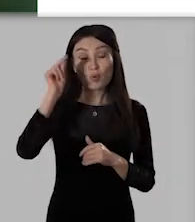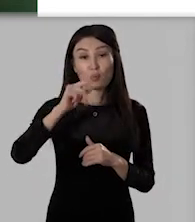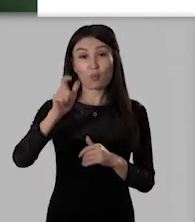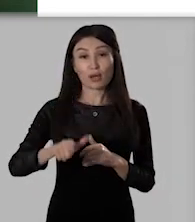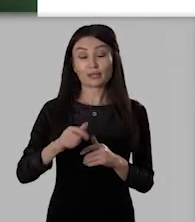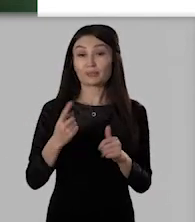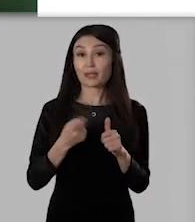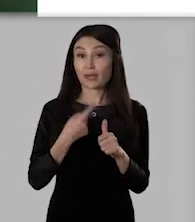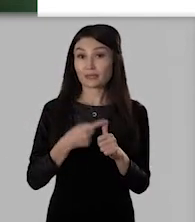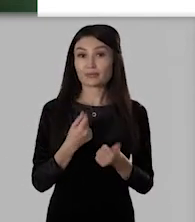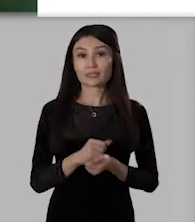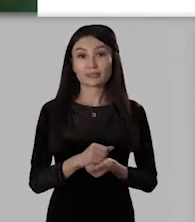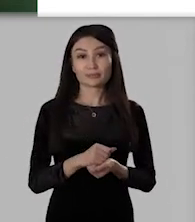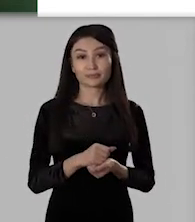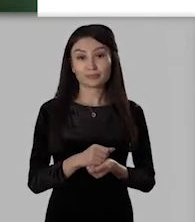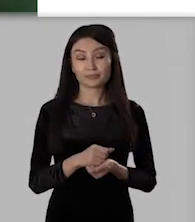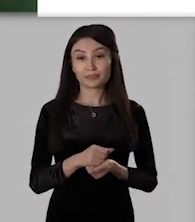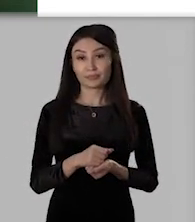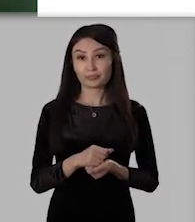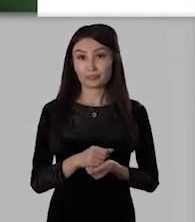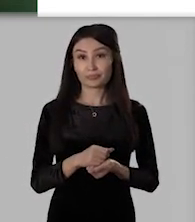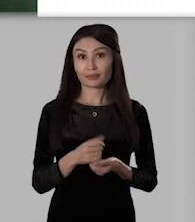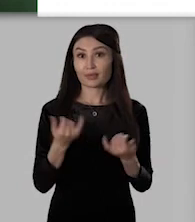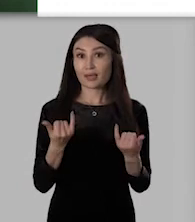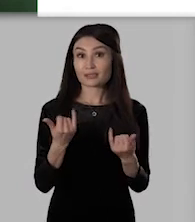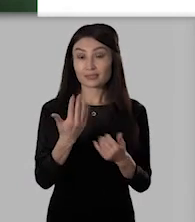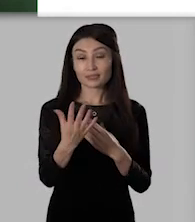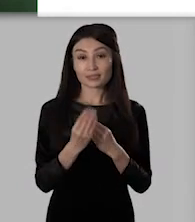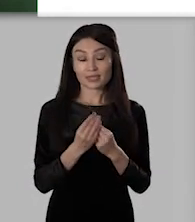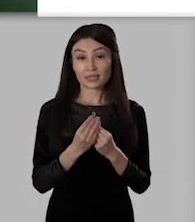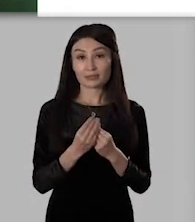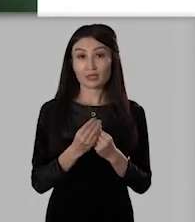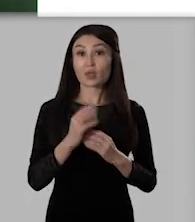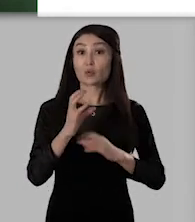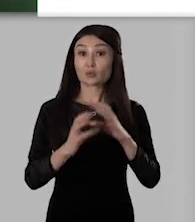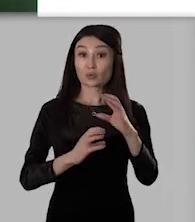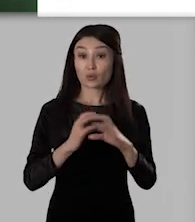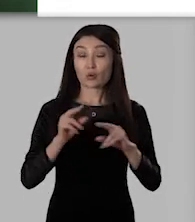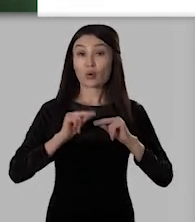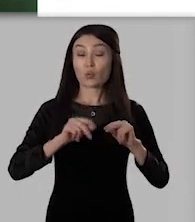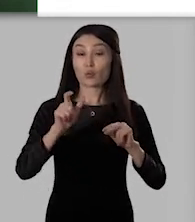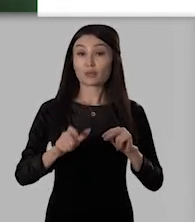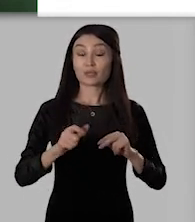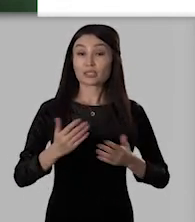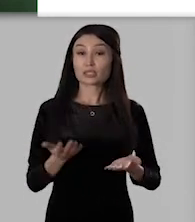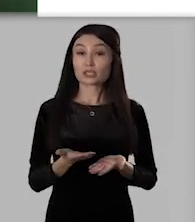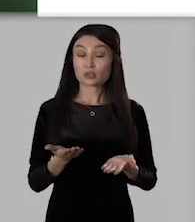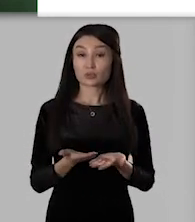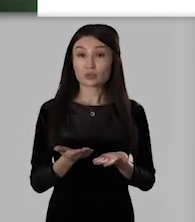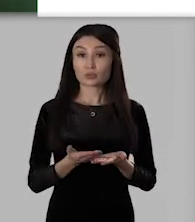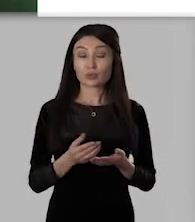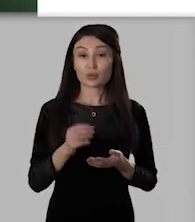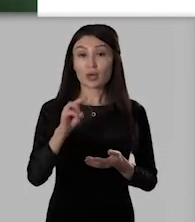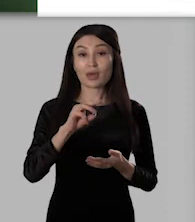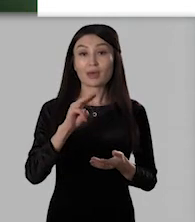алдыңкы мугалим деп айтабыз. Азыр биз силер менен дүйнөдөгү мугалимдердин жашоосу жөнүндө